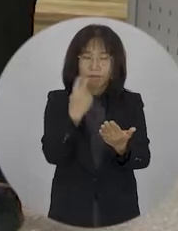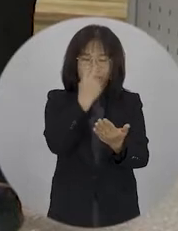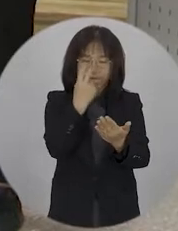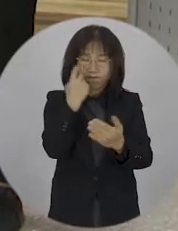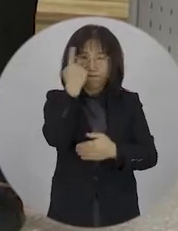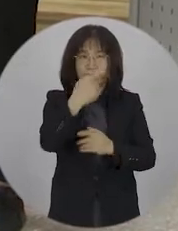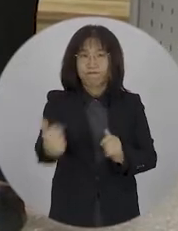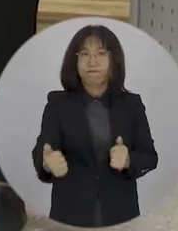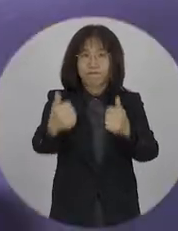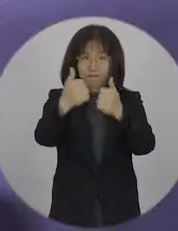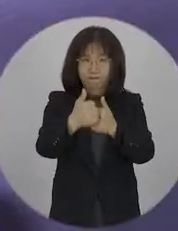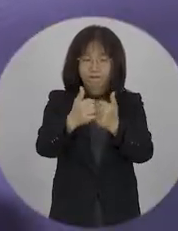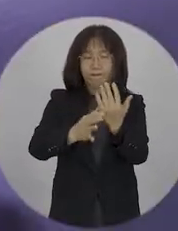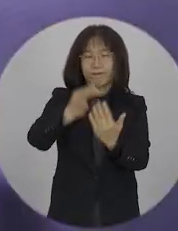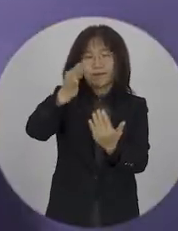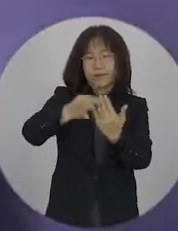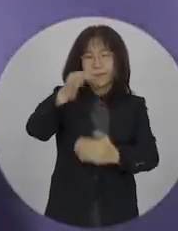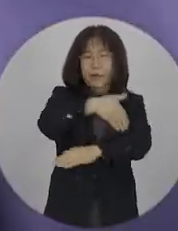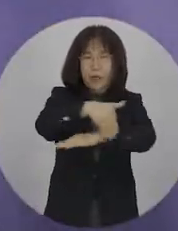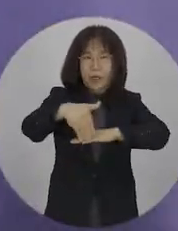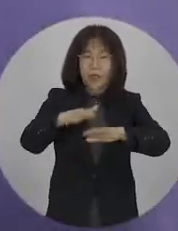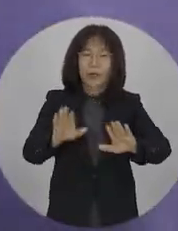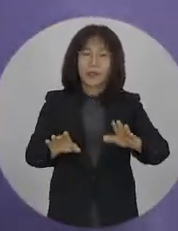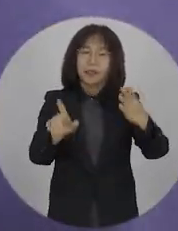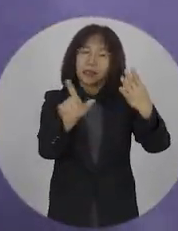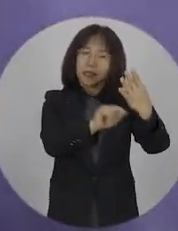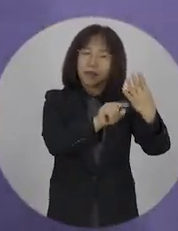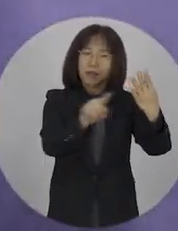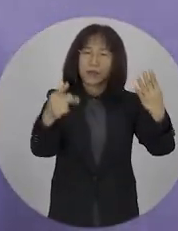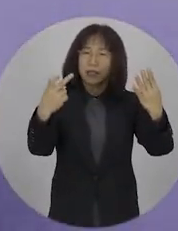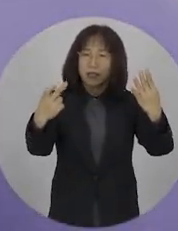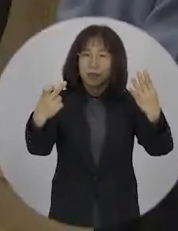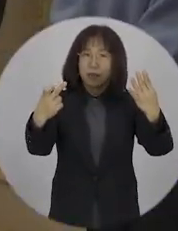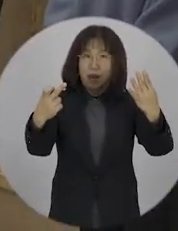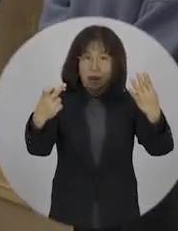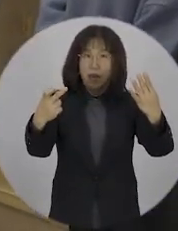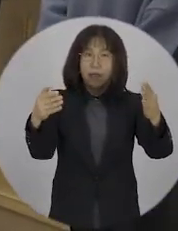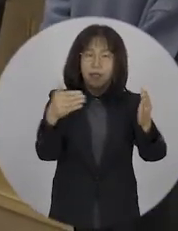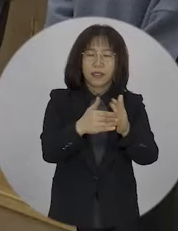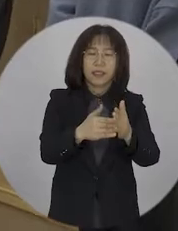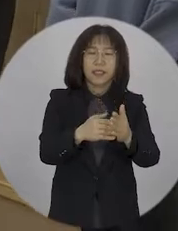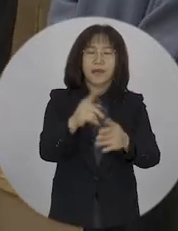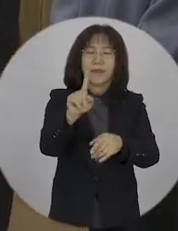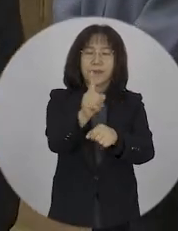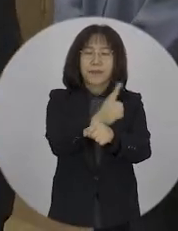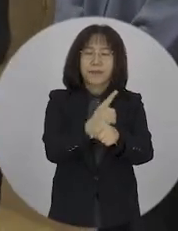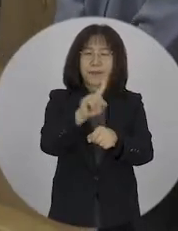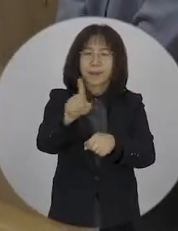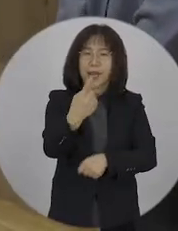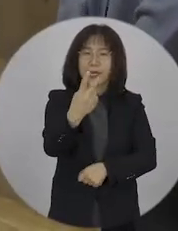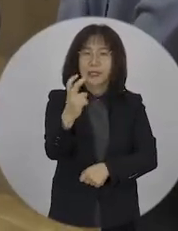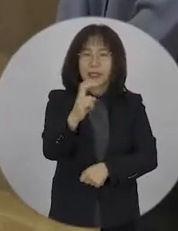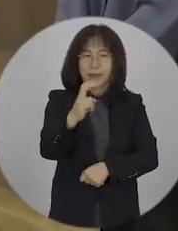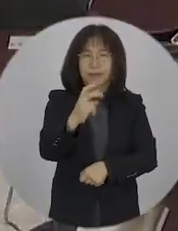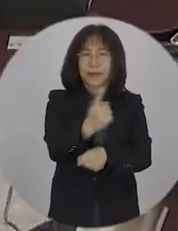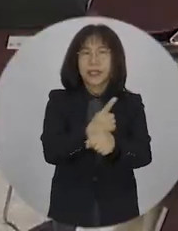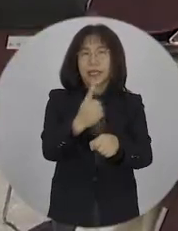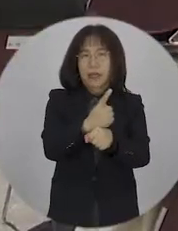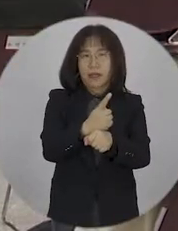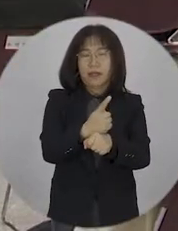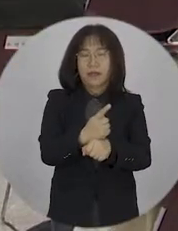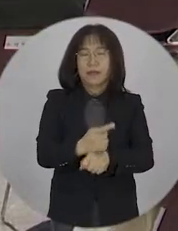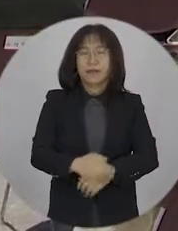계획이며 선발된 장학생은 오는 4월부터 12월까지 총 120시간의 재능 나눔 활동에 참여할 예정입니다.